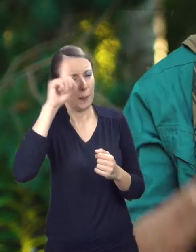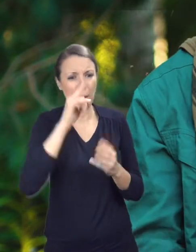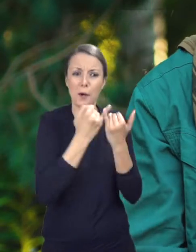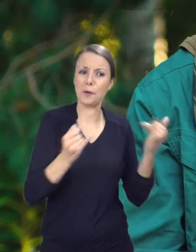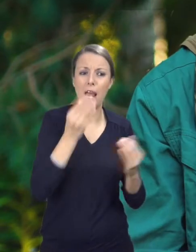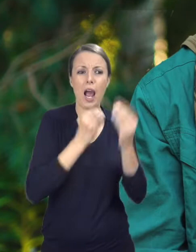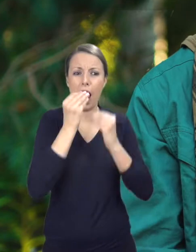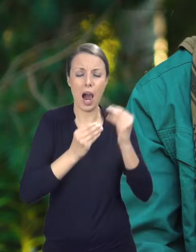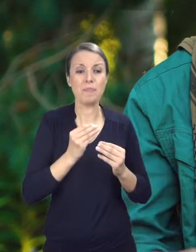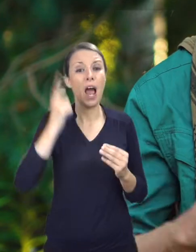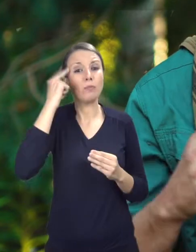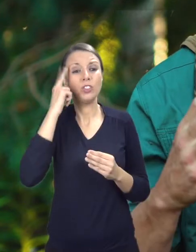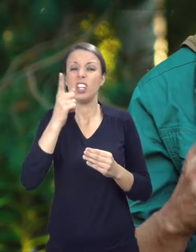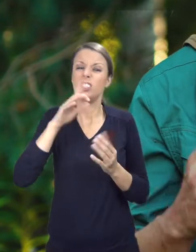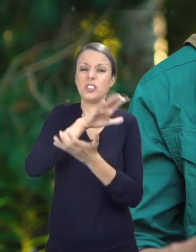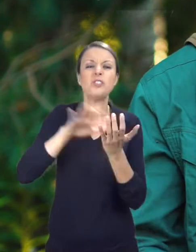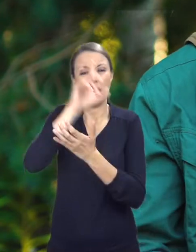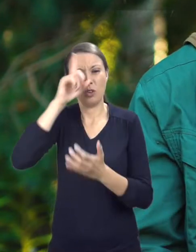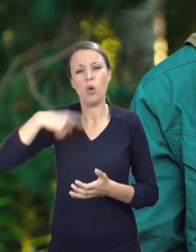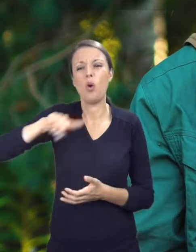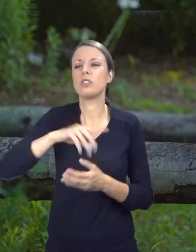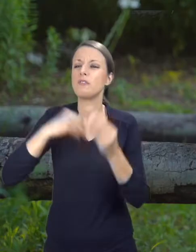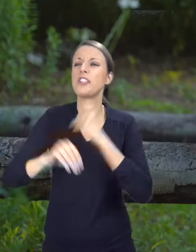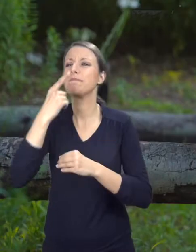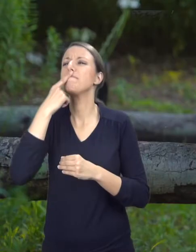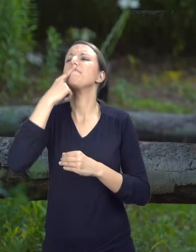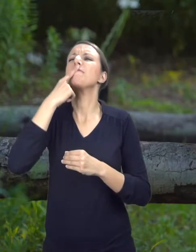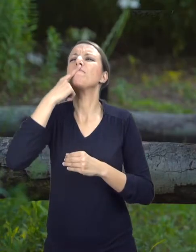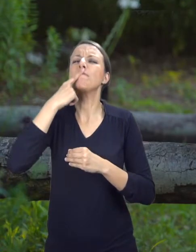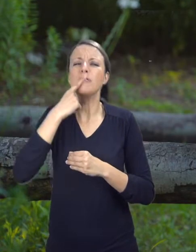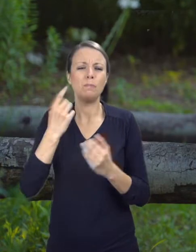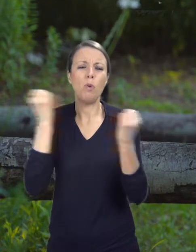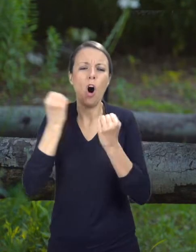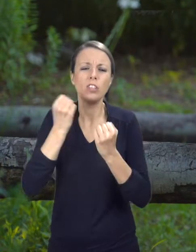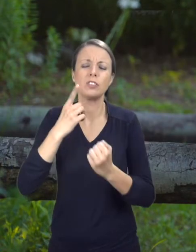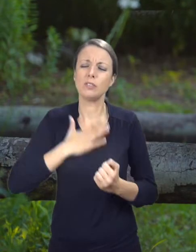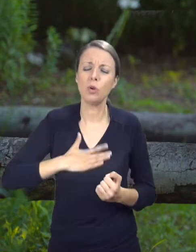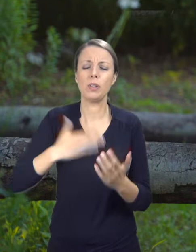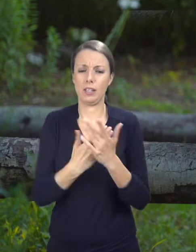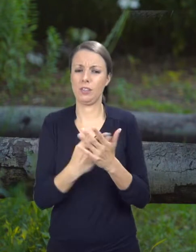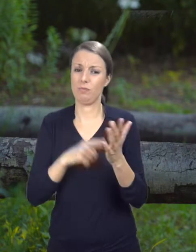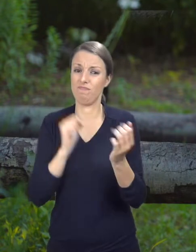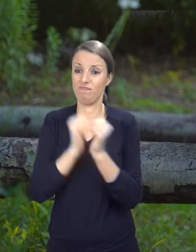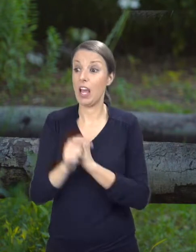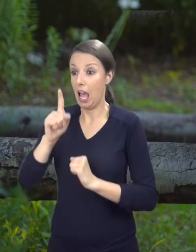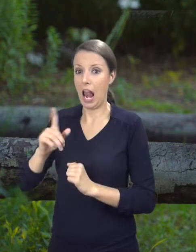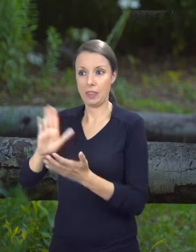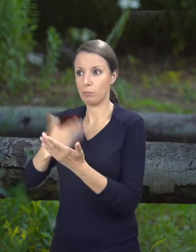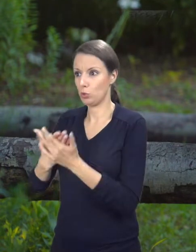tej naszej cywilizacji, że my bardzo poszliśmy w intensywność smaków. No tak, ale w kuchni indyjskiej wiele przypraw jest,